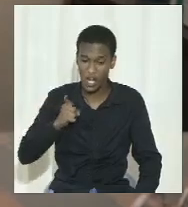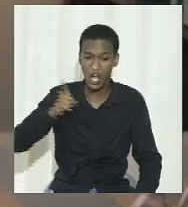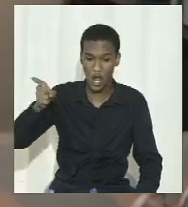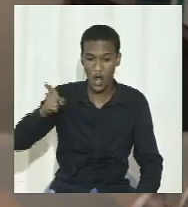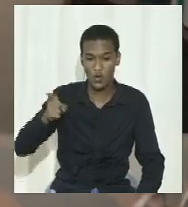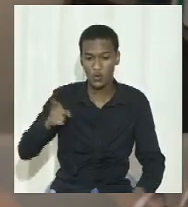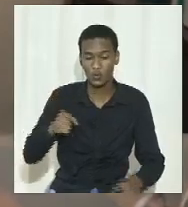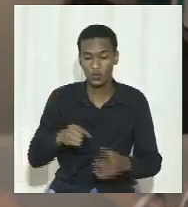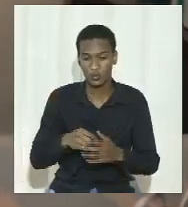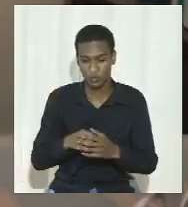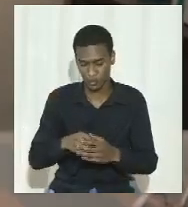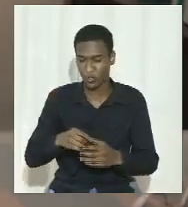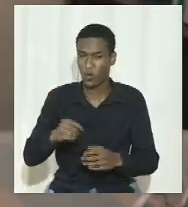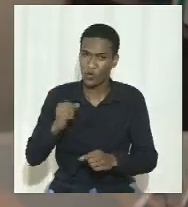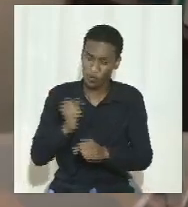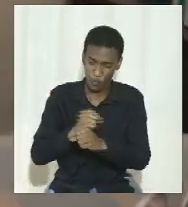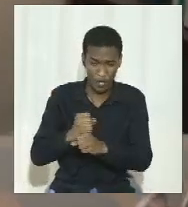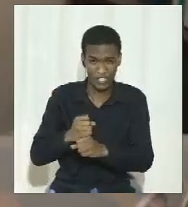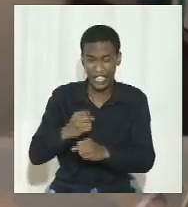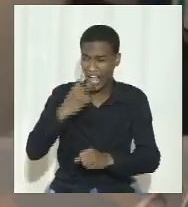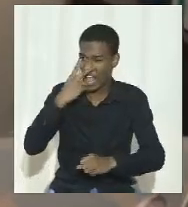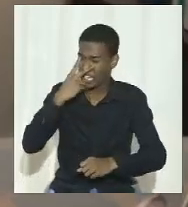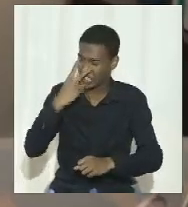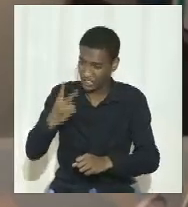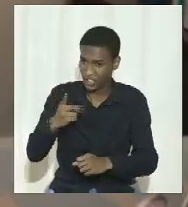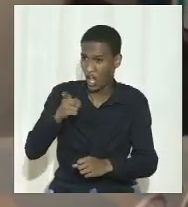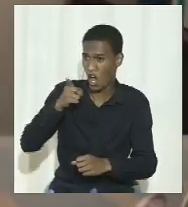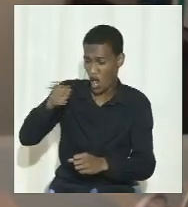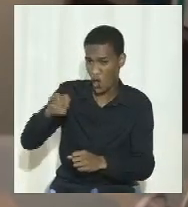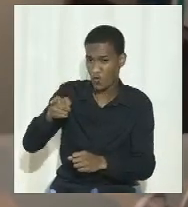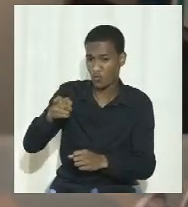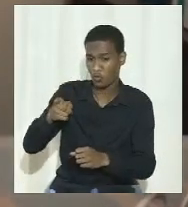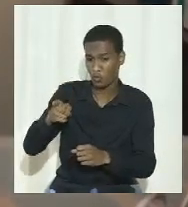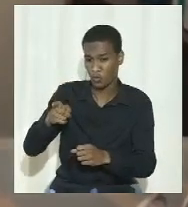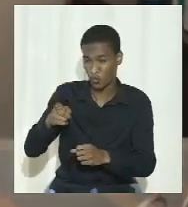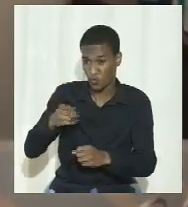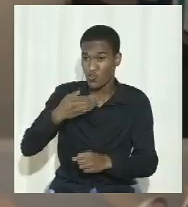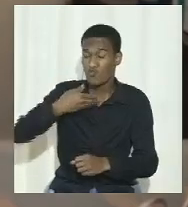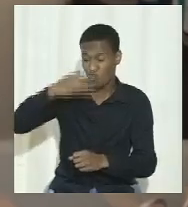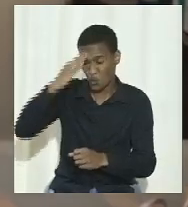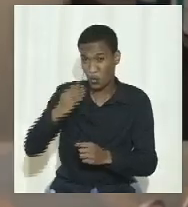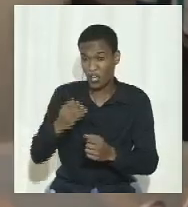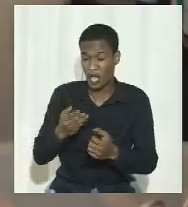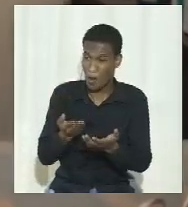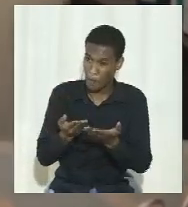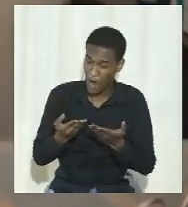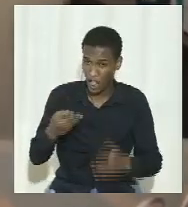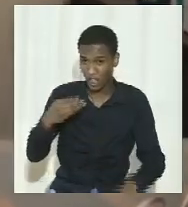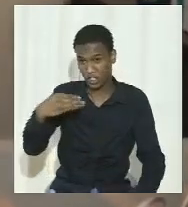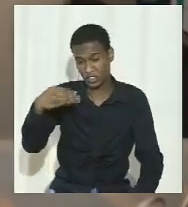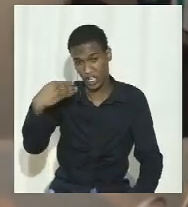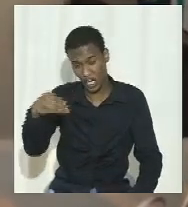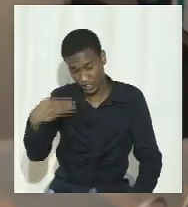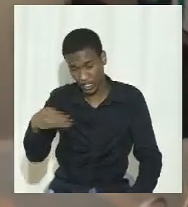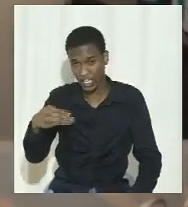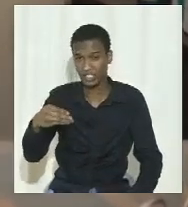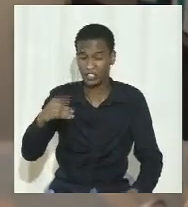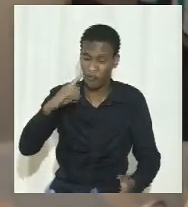izay tena hitra fa mipaka avy atrany amin'ilay fiainan'ilay olona zay andehanany